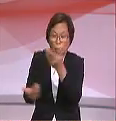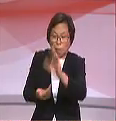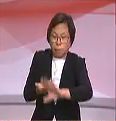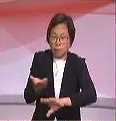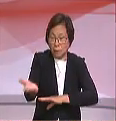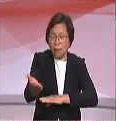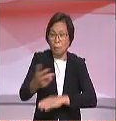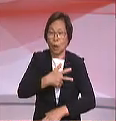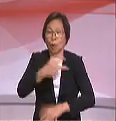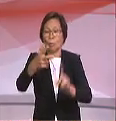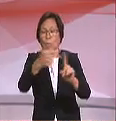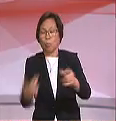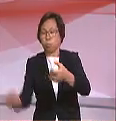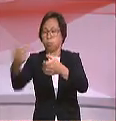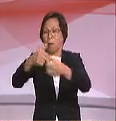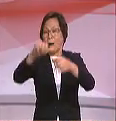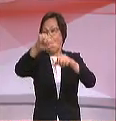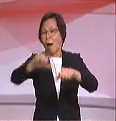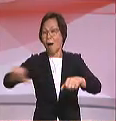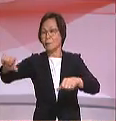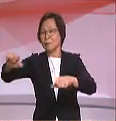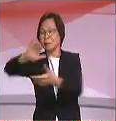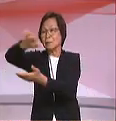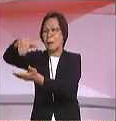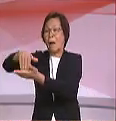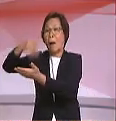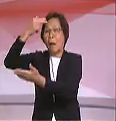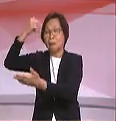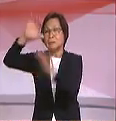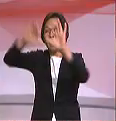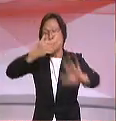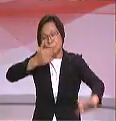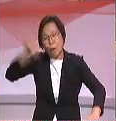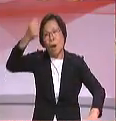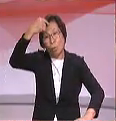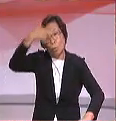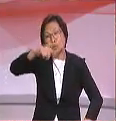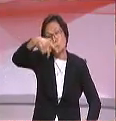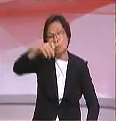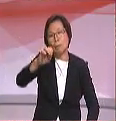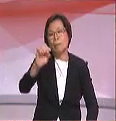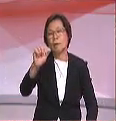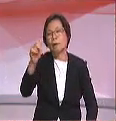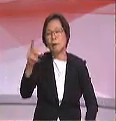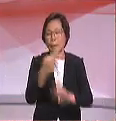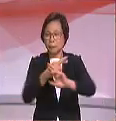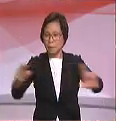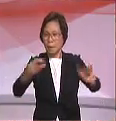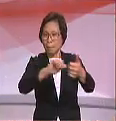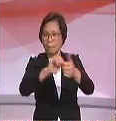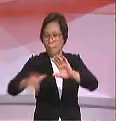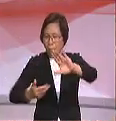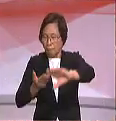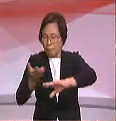justru Pernyataan kesaingan di Asia Tengah nanti dilihat landasan terbaik buat pesaka mempersiapkan para pesilat mereka